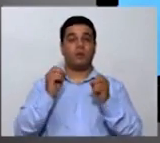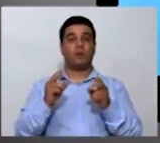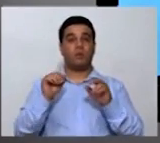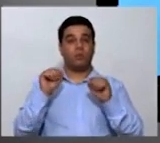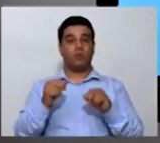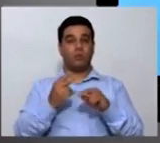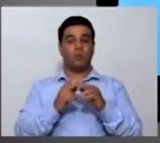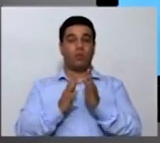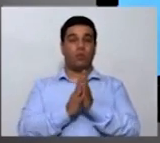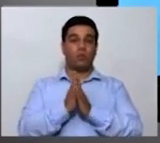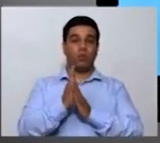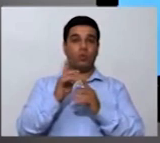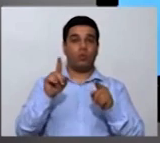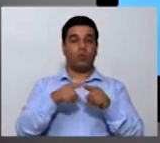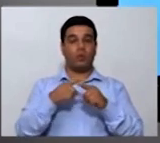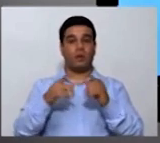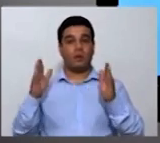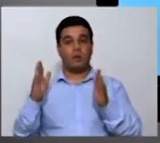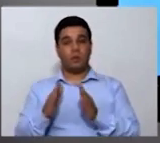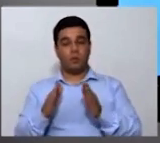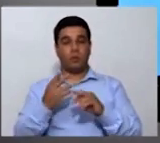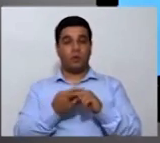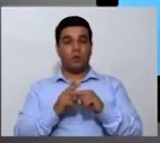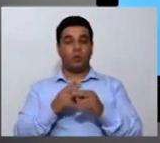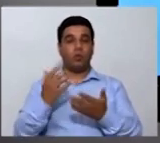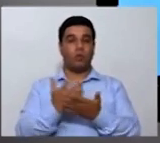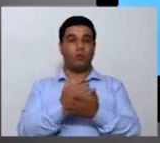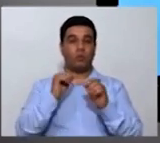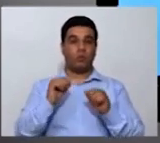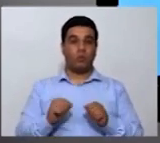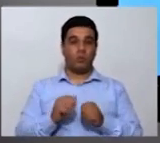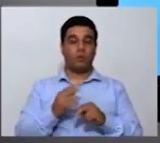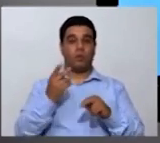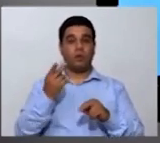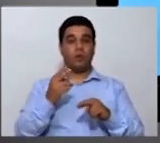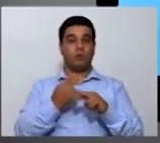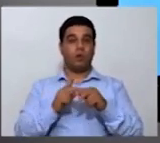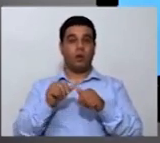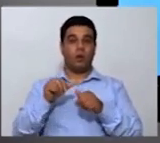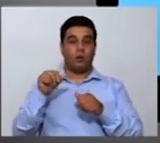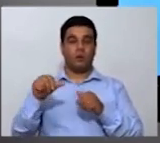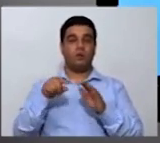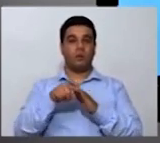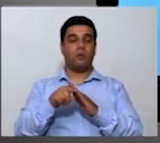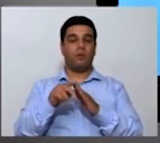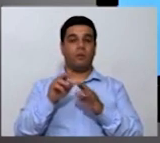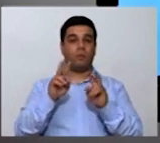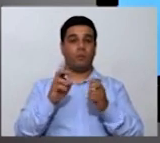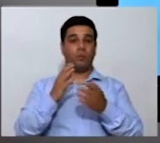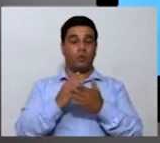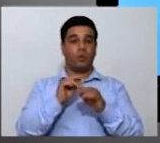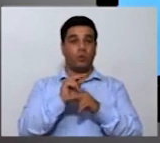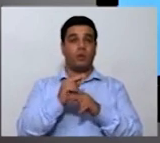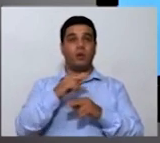u o'suvchi yoki kamayuvchi ekanligini topish mumkin? Buning alohida ta'rifi bor. E'tibor bering,